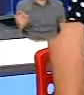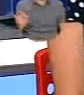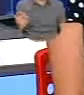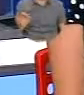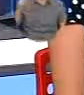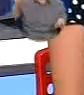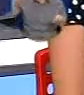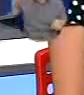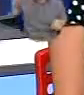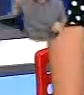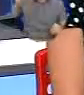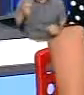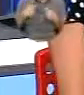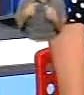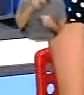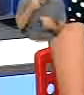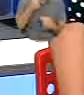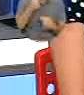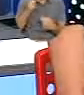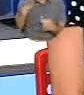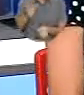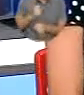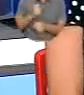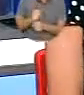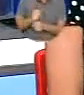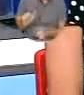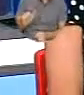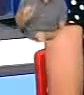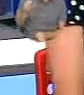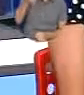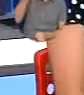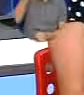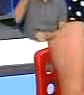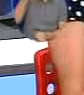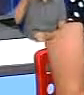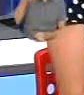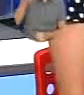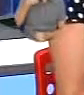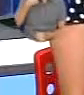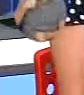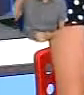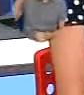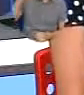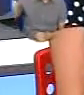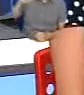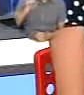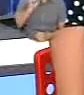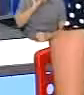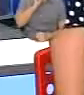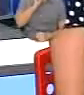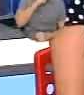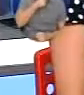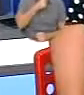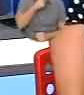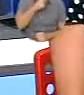בעצם הרוקחים הערבים חווים קריירה שונה לגמרי מהרוקחים הערבים, למרות שאנחנו חושבים שהם עובדים זה לצד זה, זה לצד